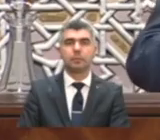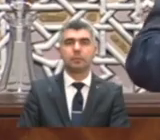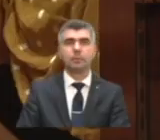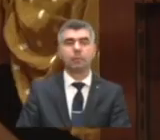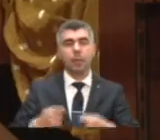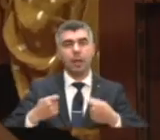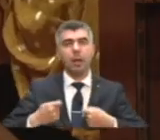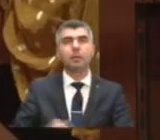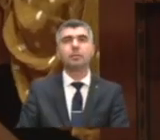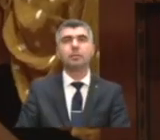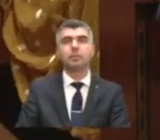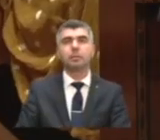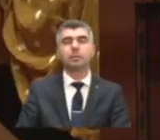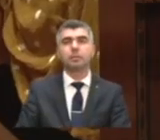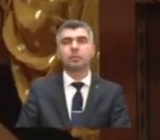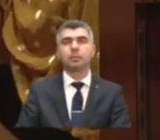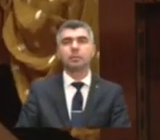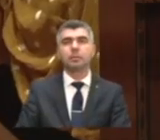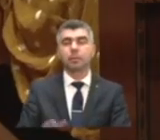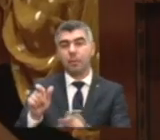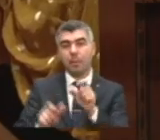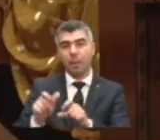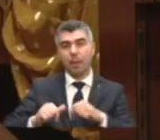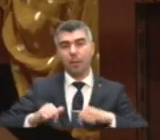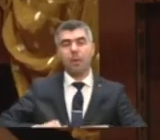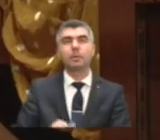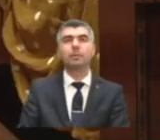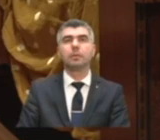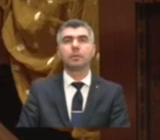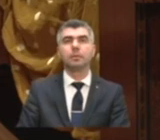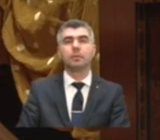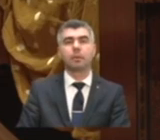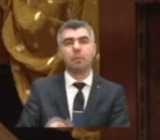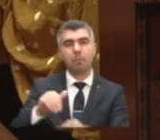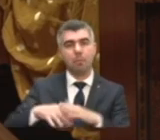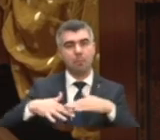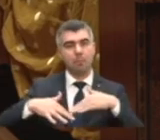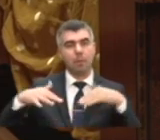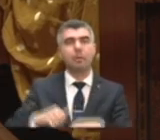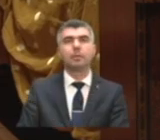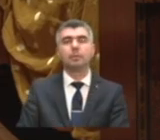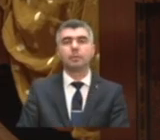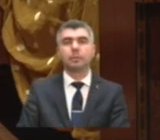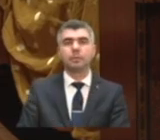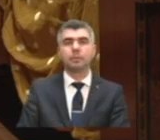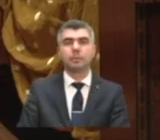السيد الرئيس، السادة الوزراء، السيدات والسادة النواب المحترمين،